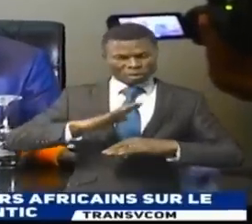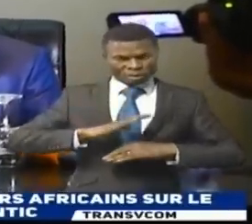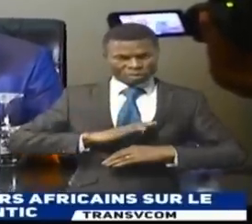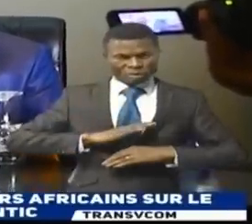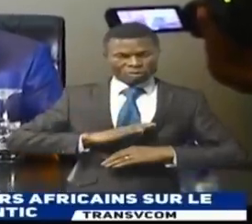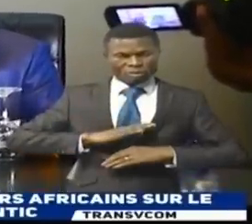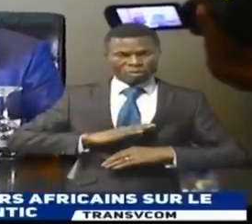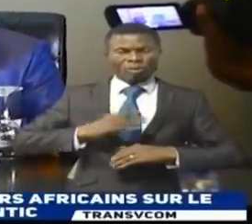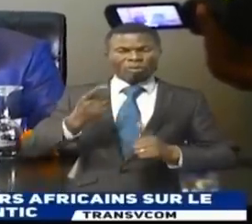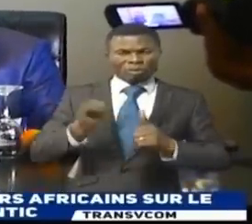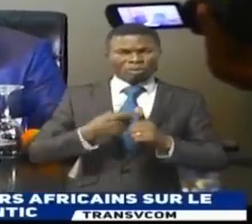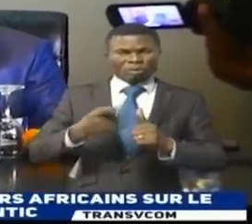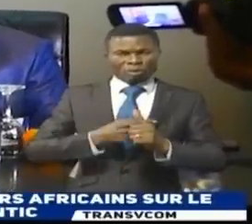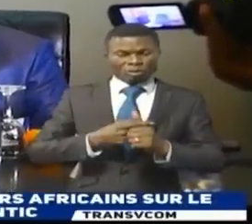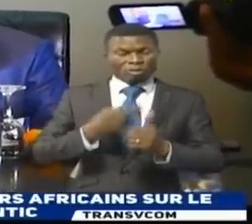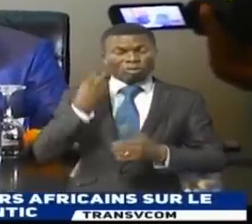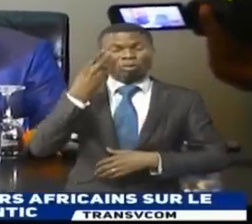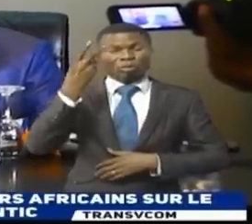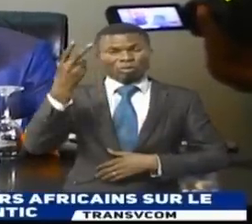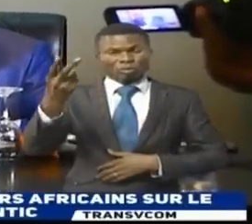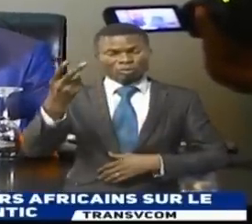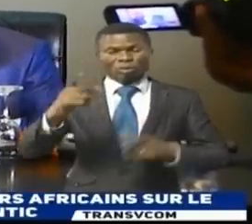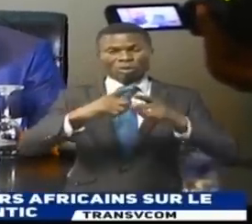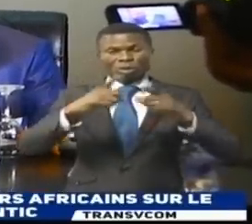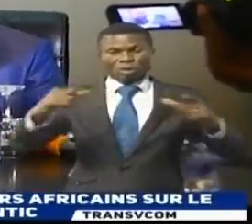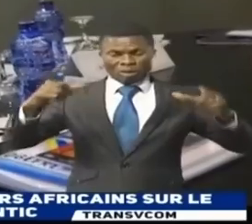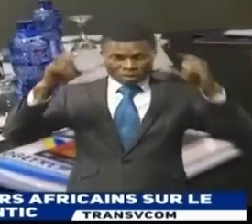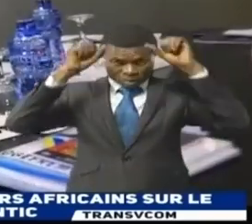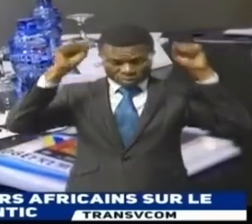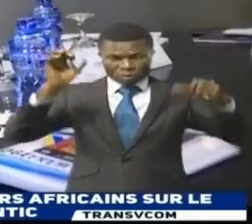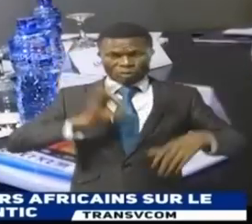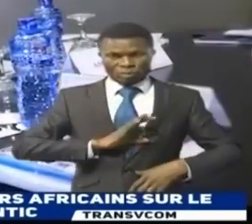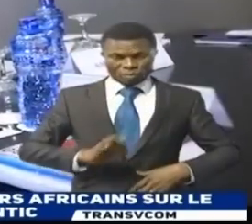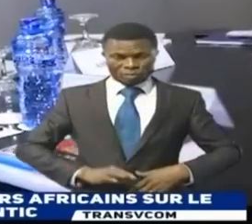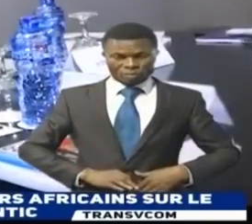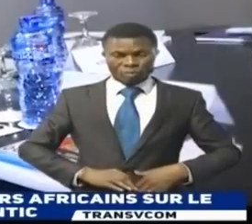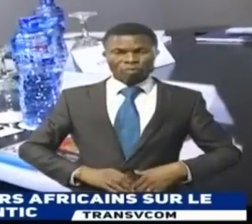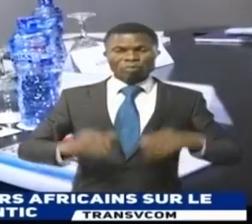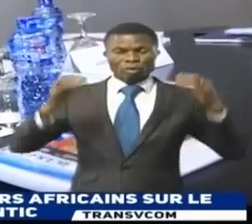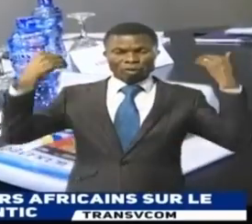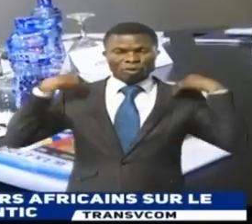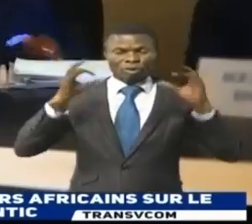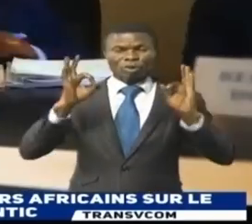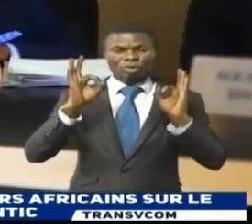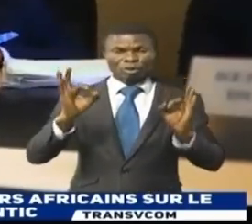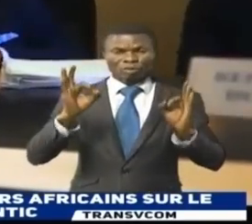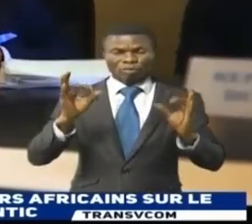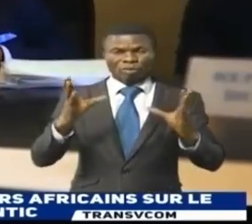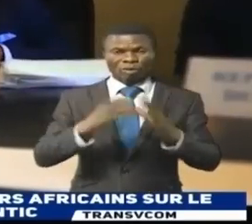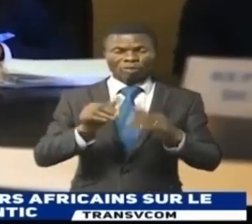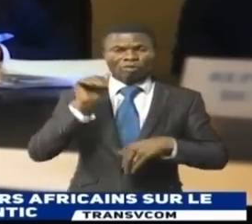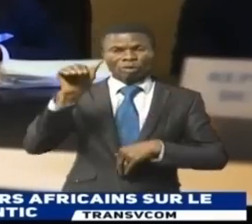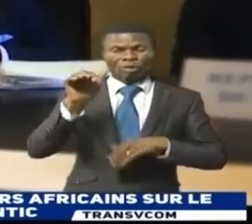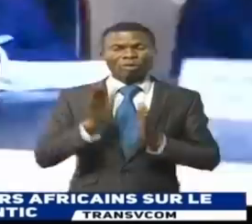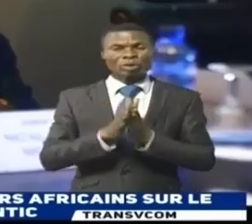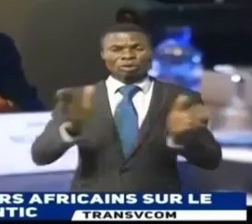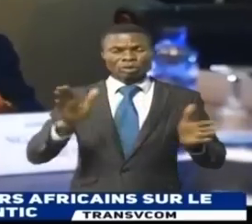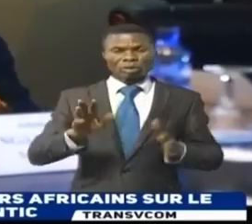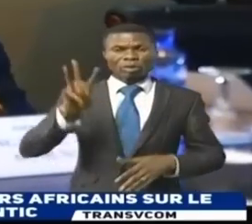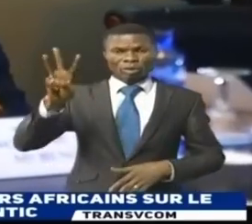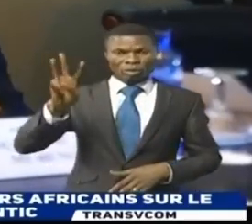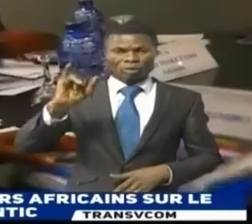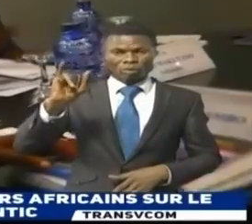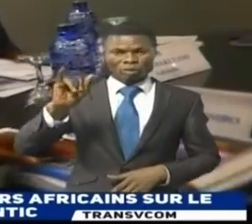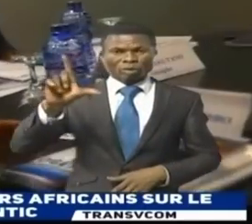surtout à cette vision du président de la République. Une nouvelle équipe soudée avec comme directeur général William